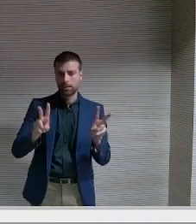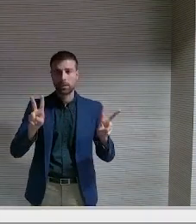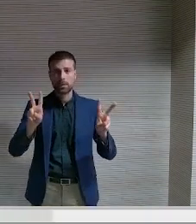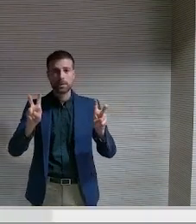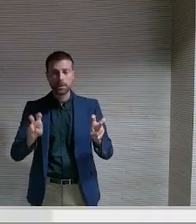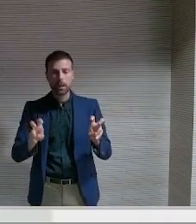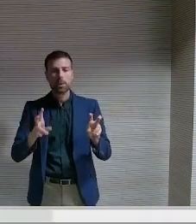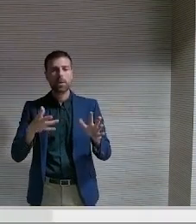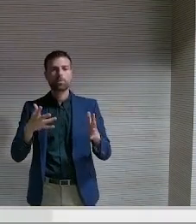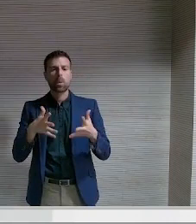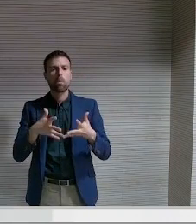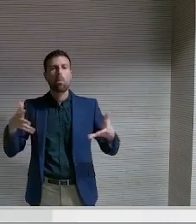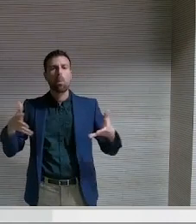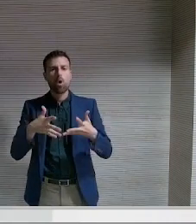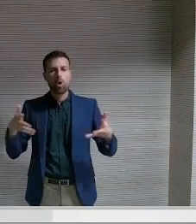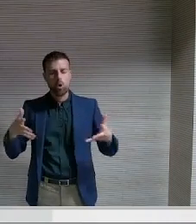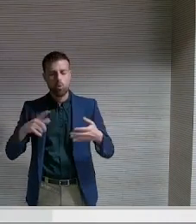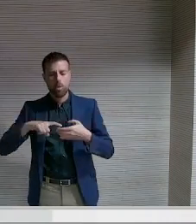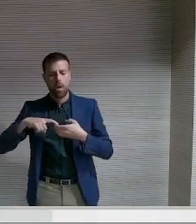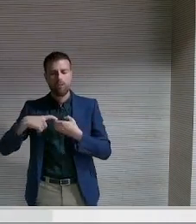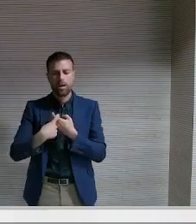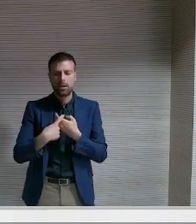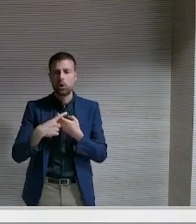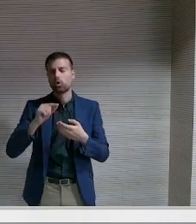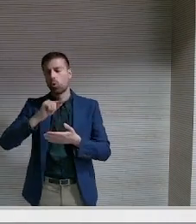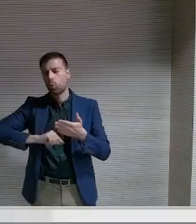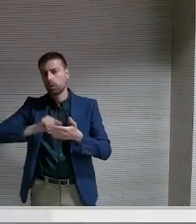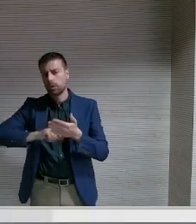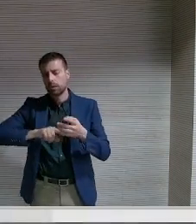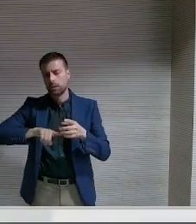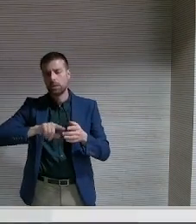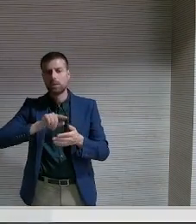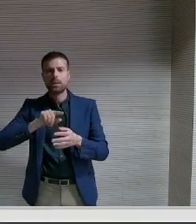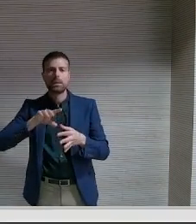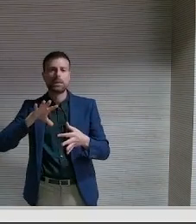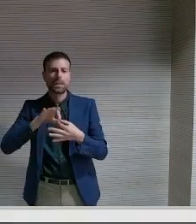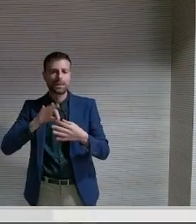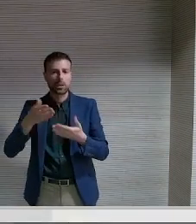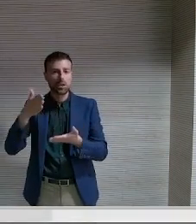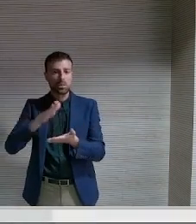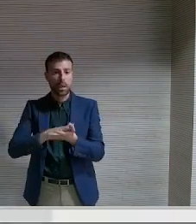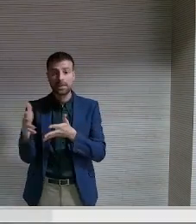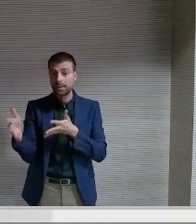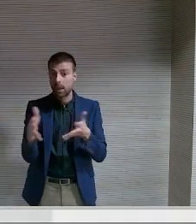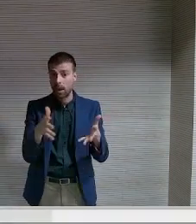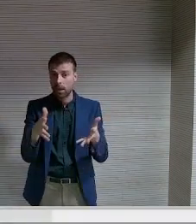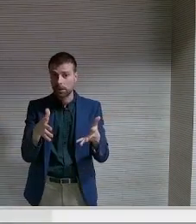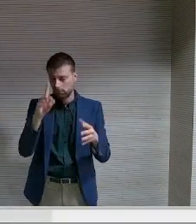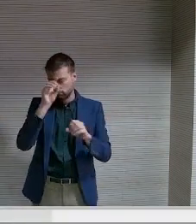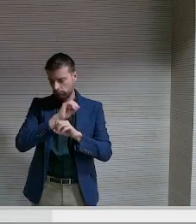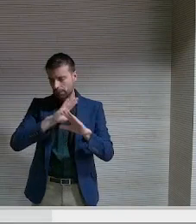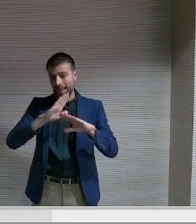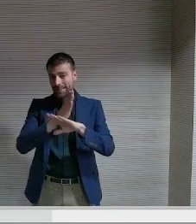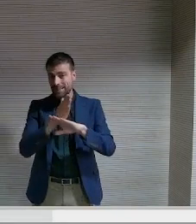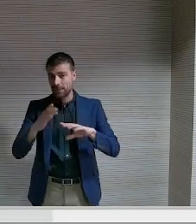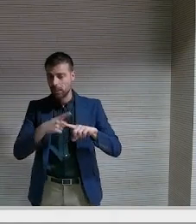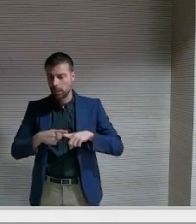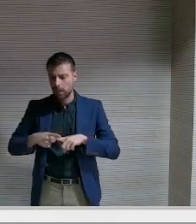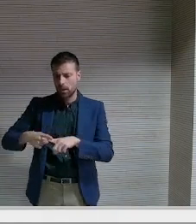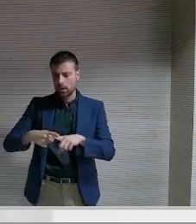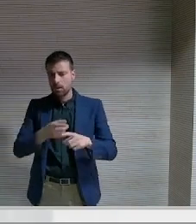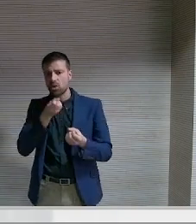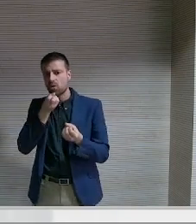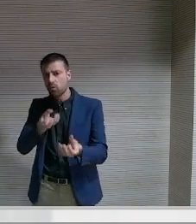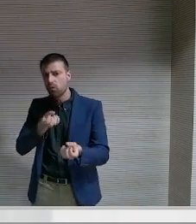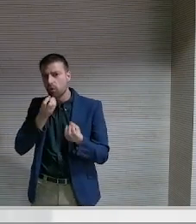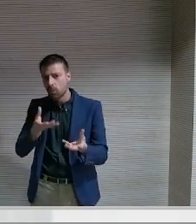la volumetria d'afiliacions / contractacions del mes de març, evidentment el desglòs de la informació o el